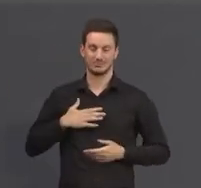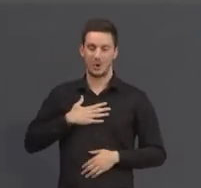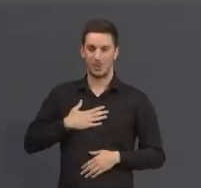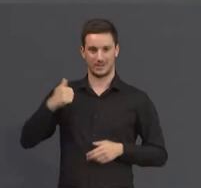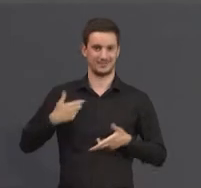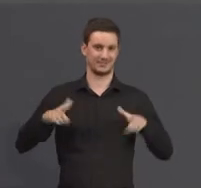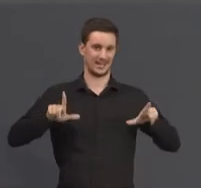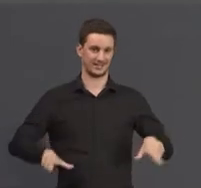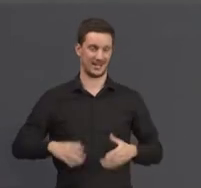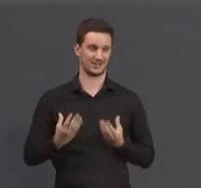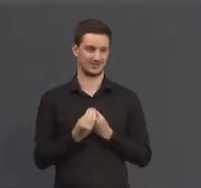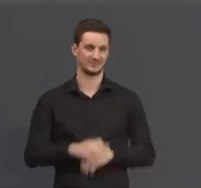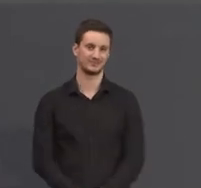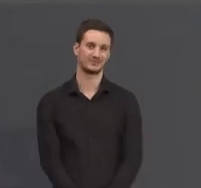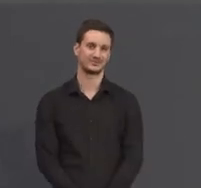escenari avui amb tu.